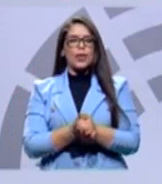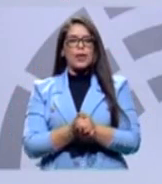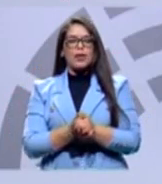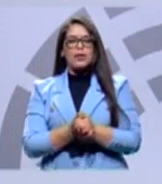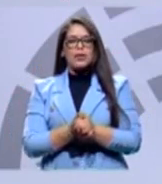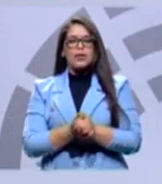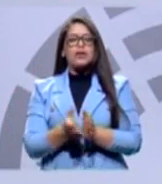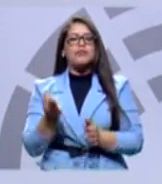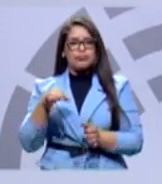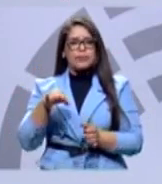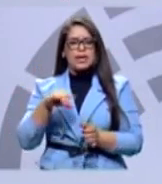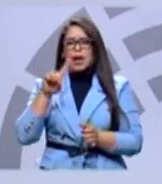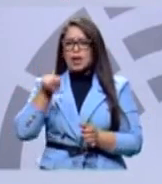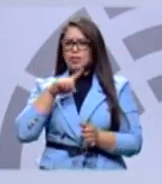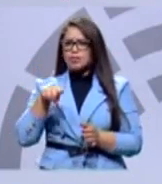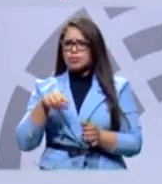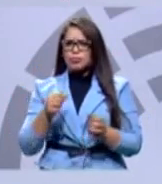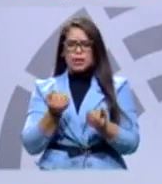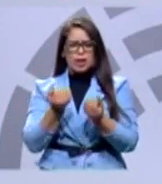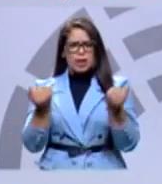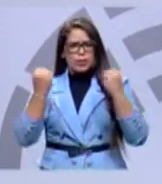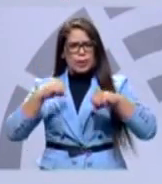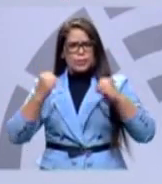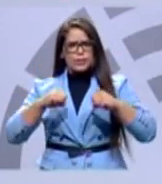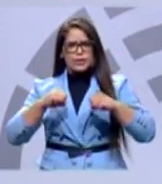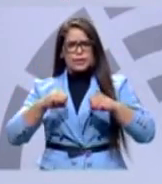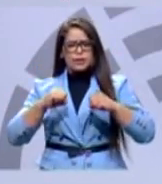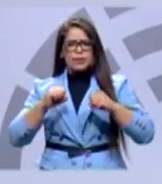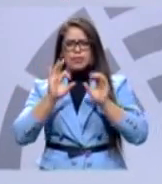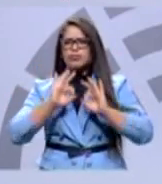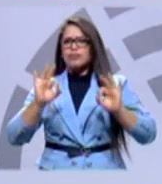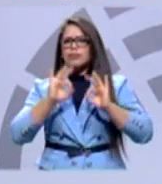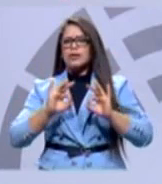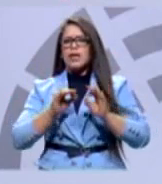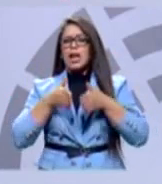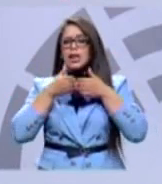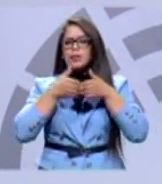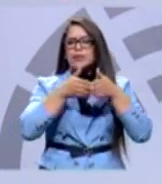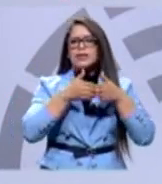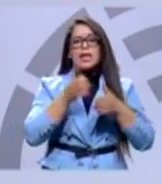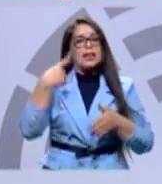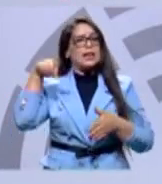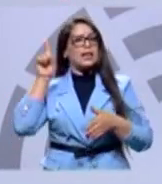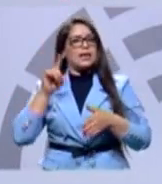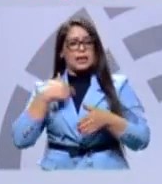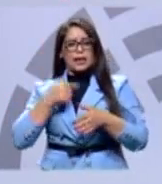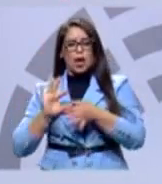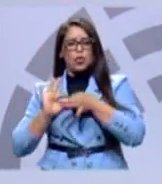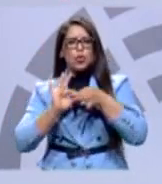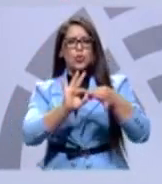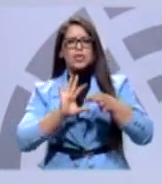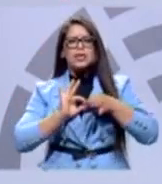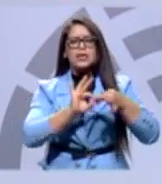صحيح انا ما عنديش الامكانيات اللازم مش نحقق المطالب هذه لكن انا باشنكون همزه الوصل بين